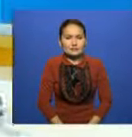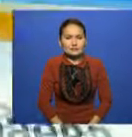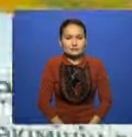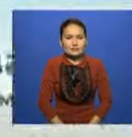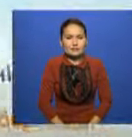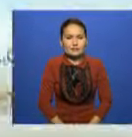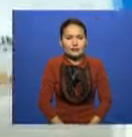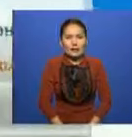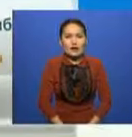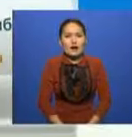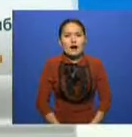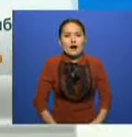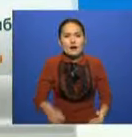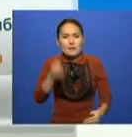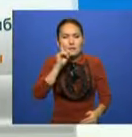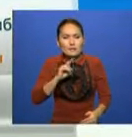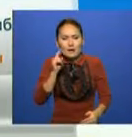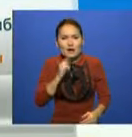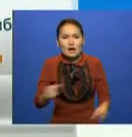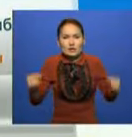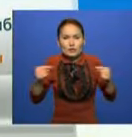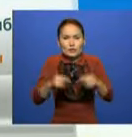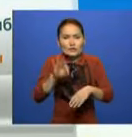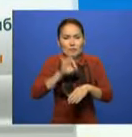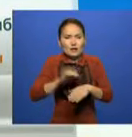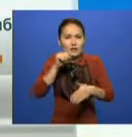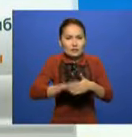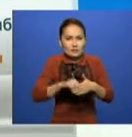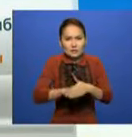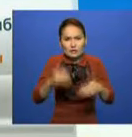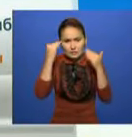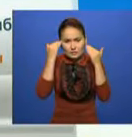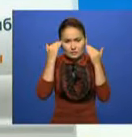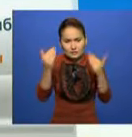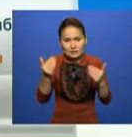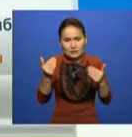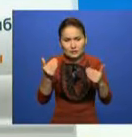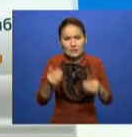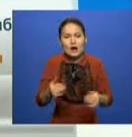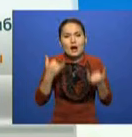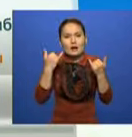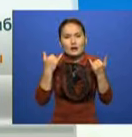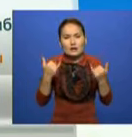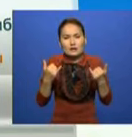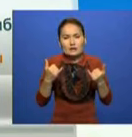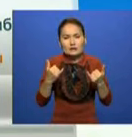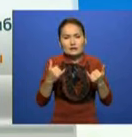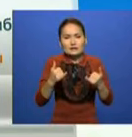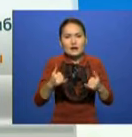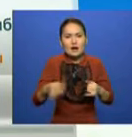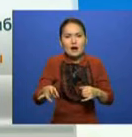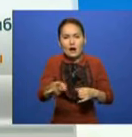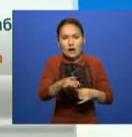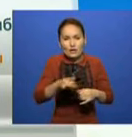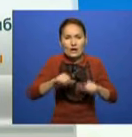Бүгінде аурудың нақты себебі әлі анықтала қойған жоқ. Дегенмен облыс және аудан басшылығы қарап отырған